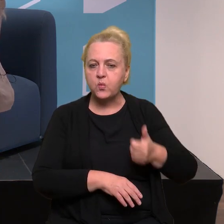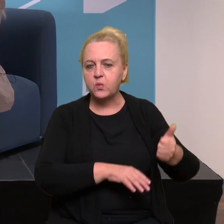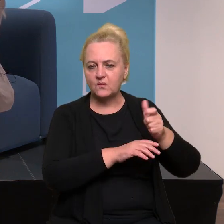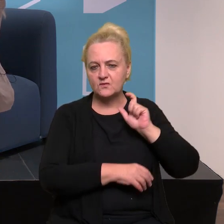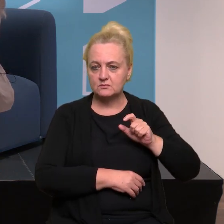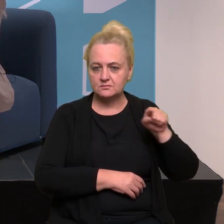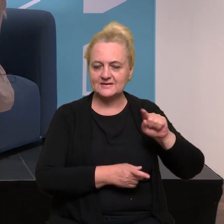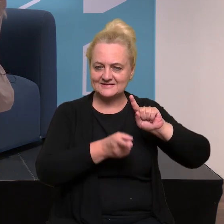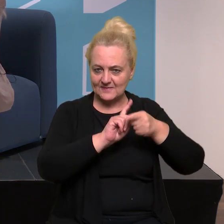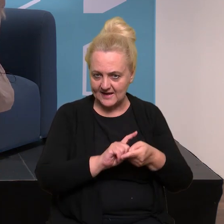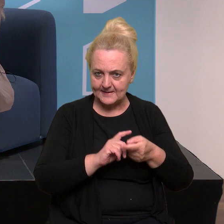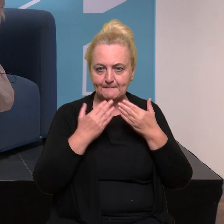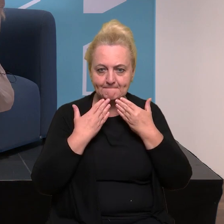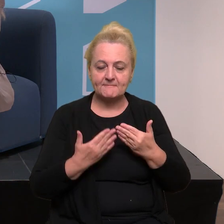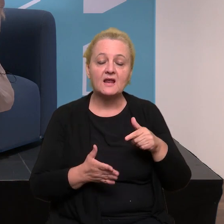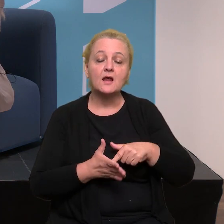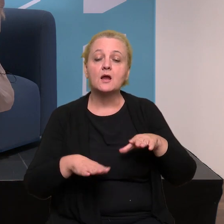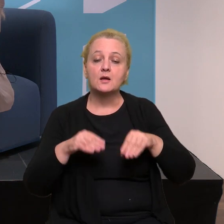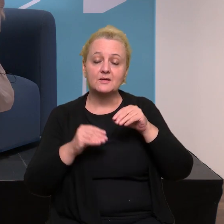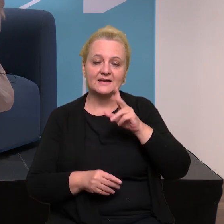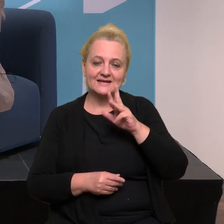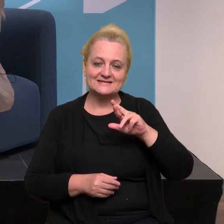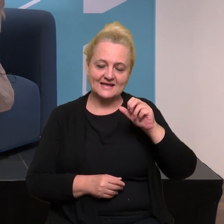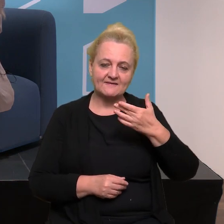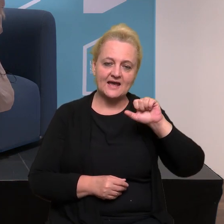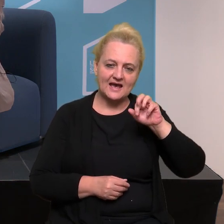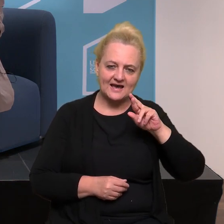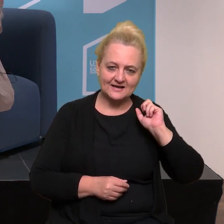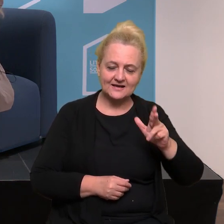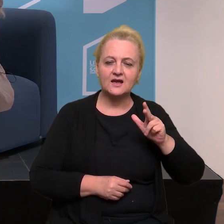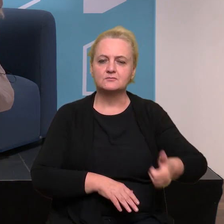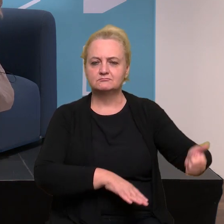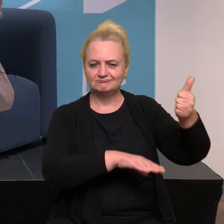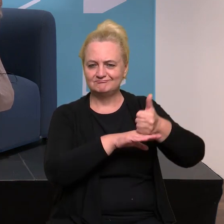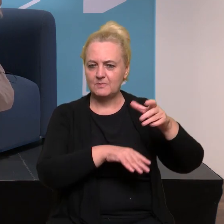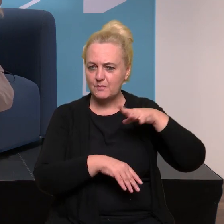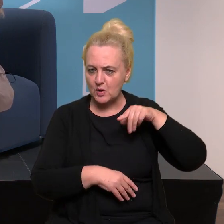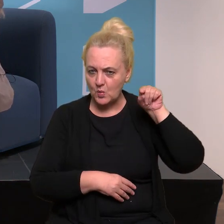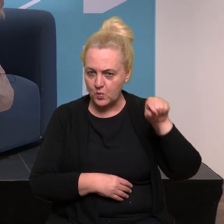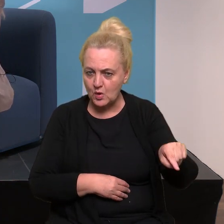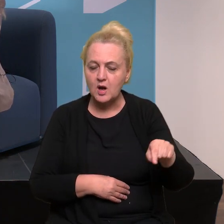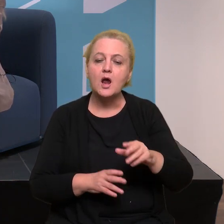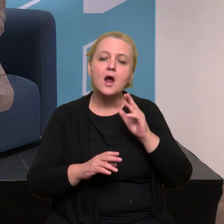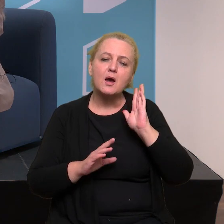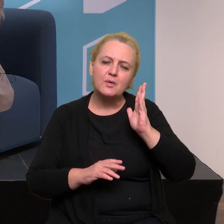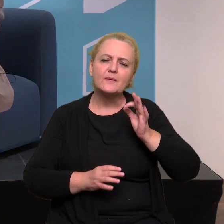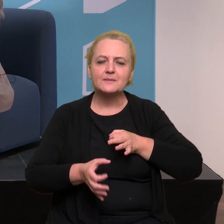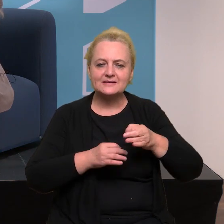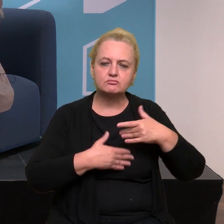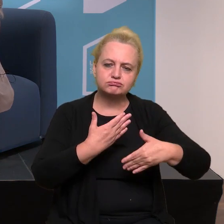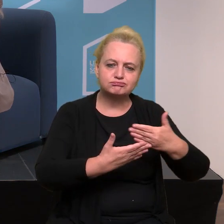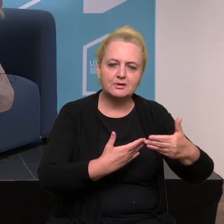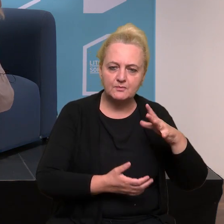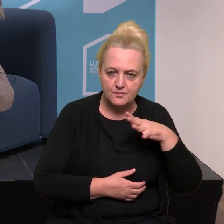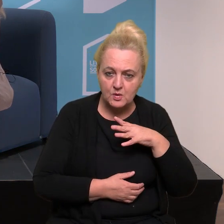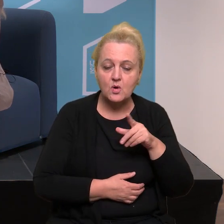Więc kiedy zaczynałam, była to jeszcze Christiane Arp, szef redaktor naczelną, później różne tam historie się